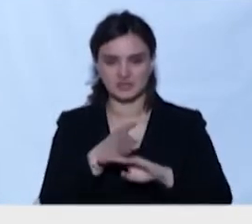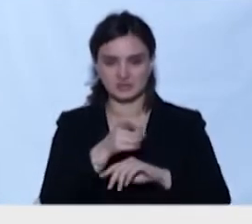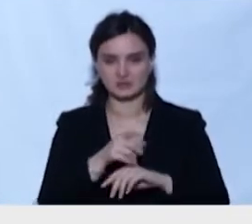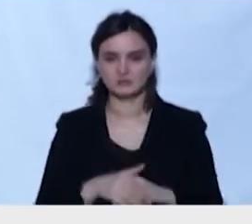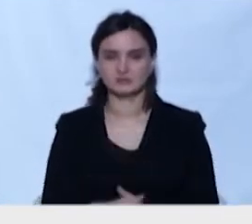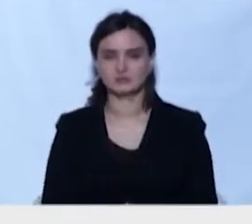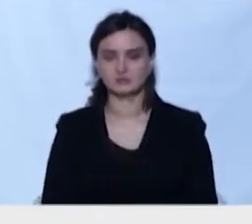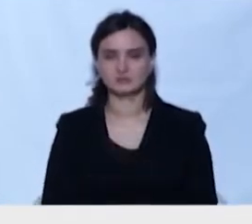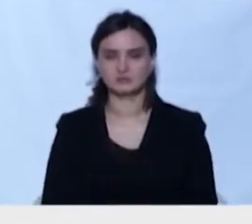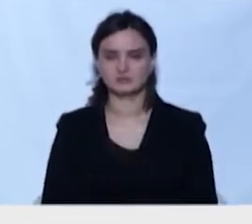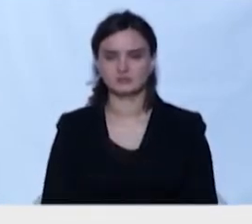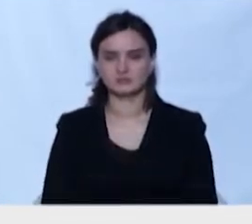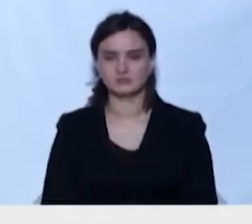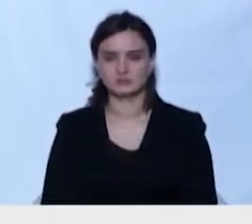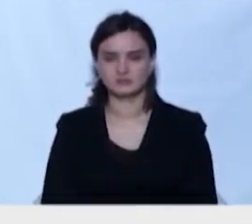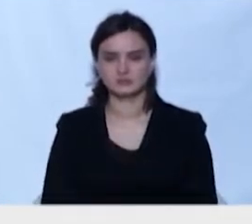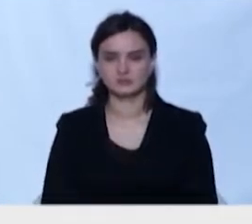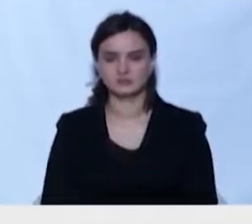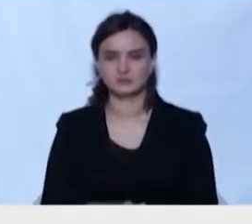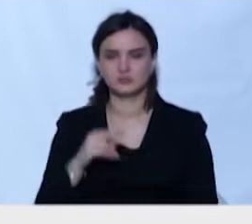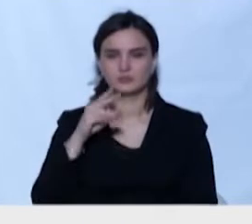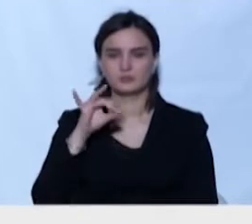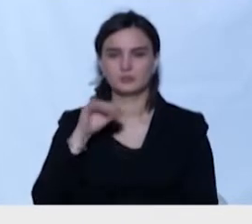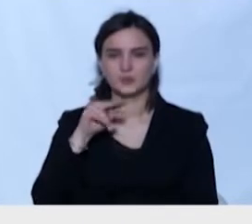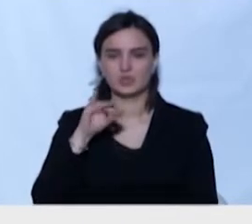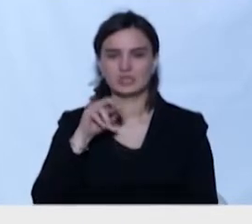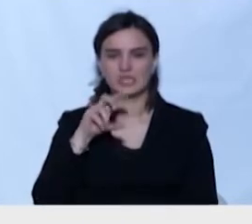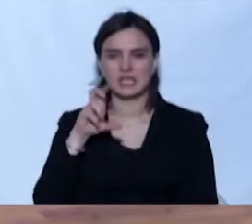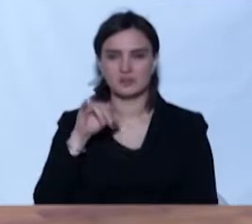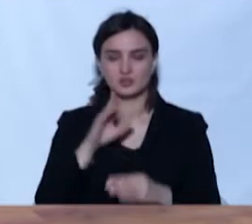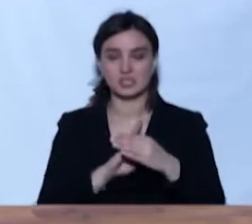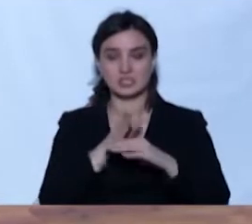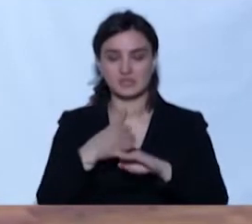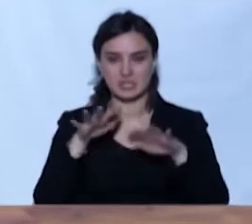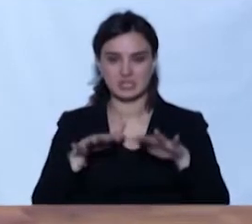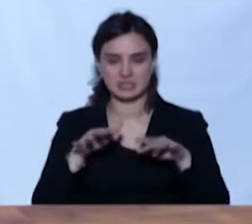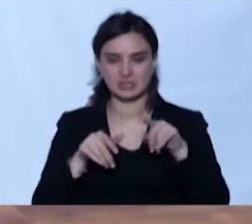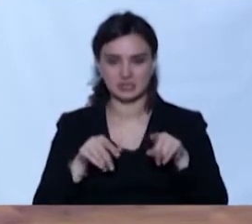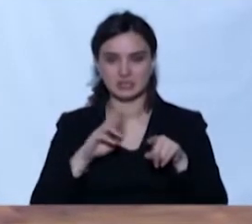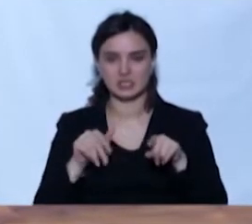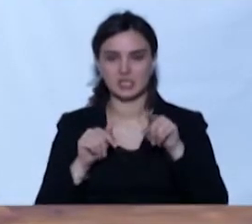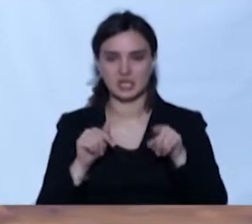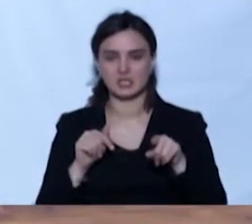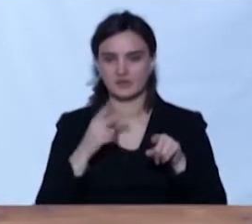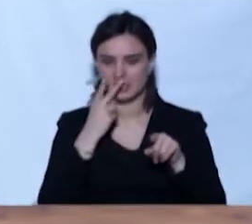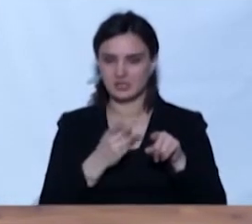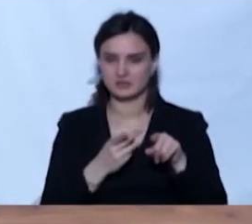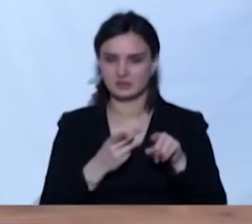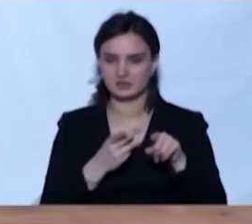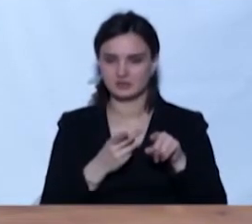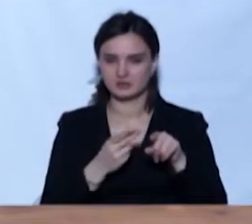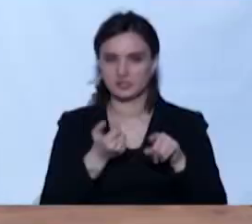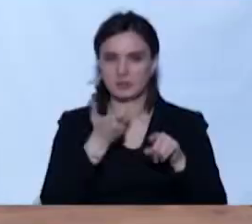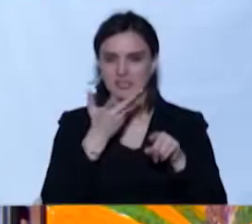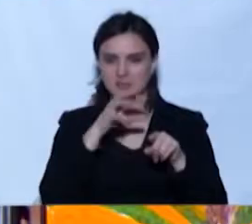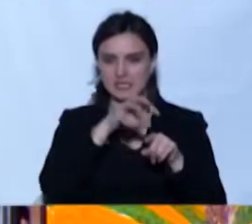ანუ პროპილეები, შესასვლელი ნაწილი და აქ ჩვენ ვხედავთ რამდენიმე ნაგებობას.